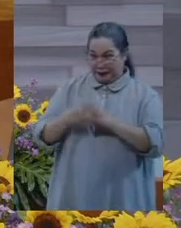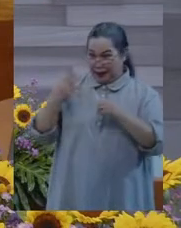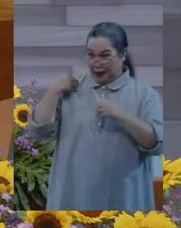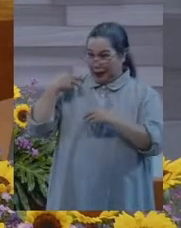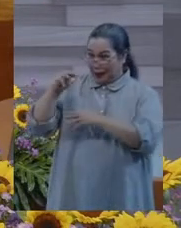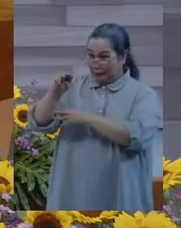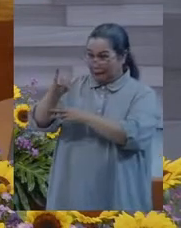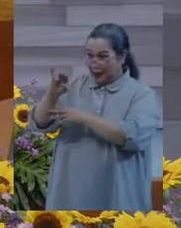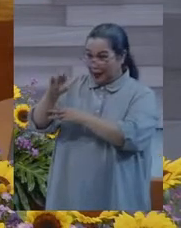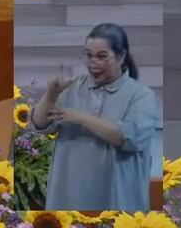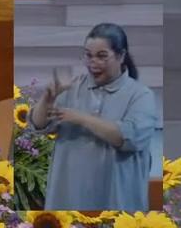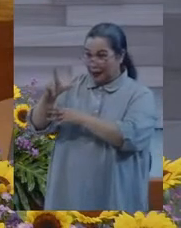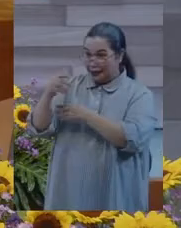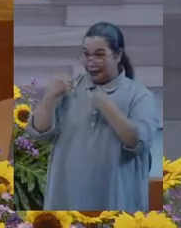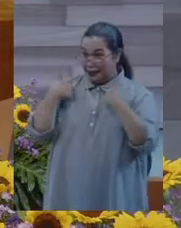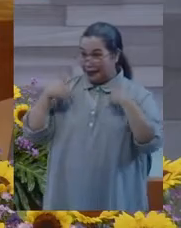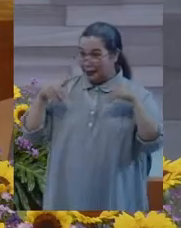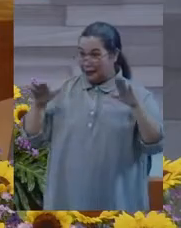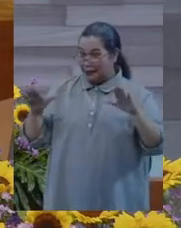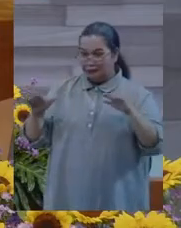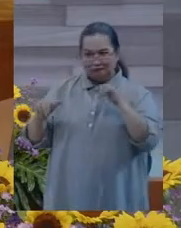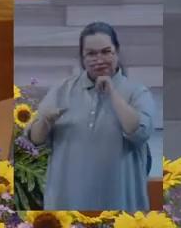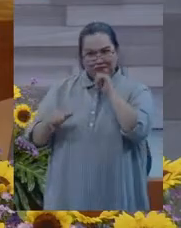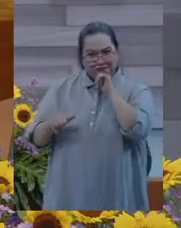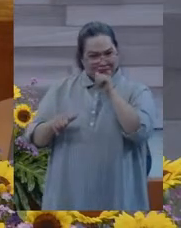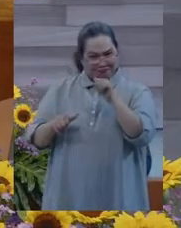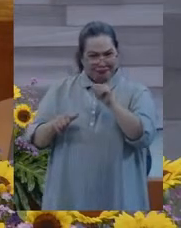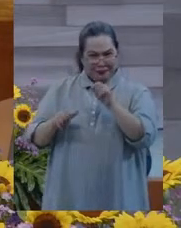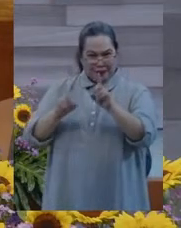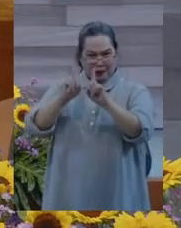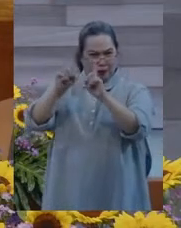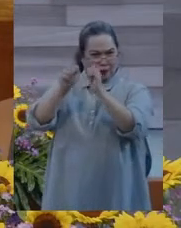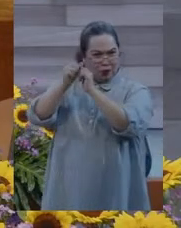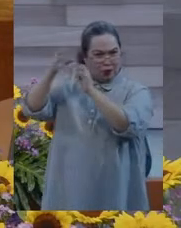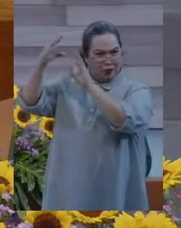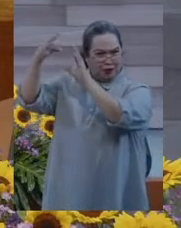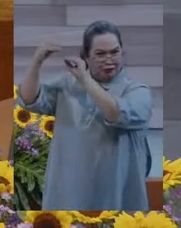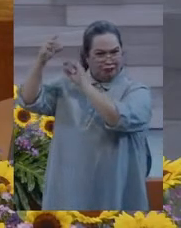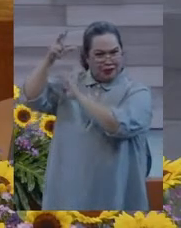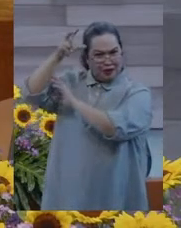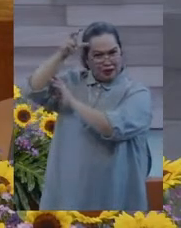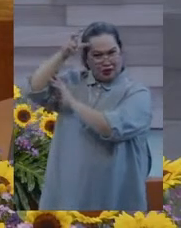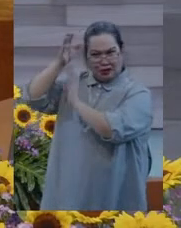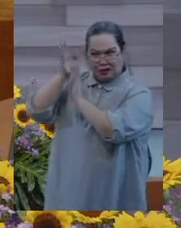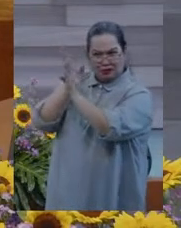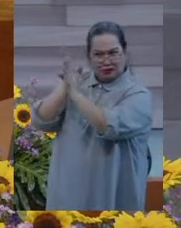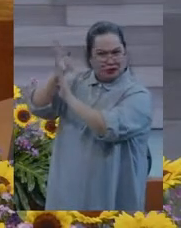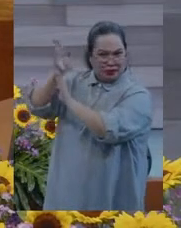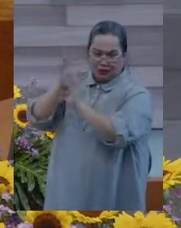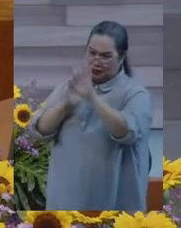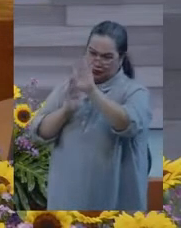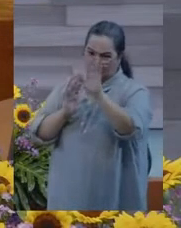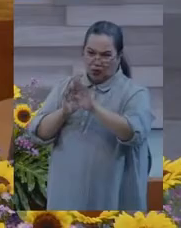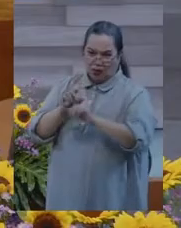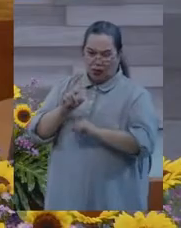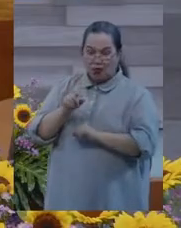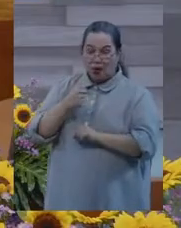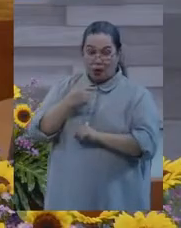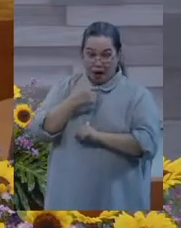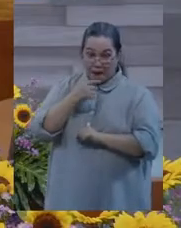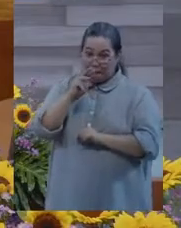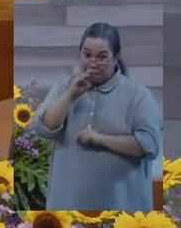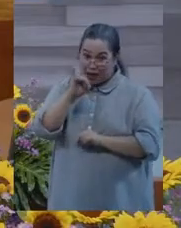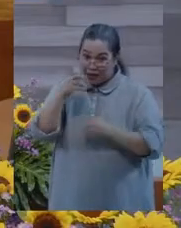na archangel, hindi nang usap ng diretso kay Satanas. Sabi niya, ang Panginoon ang bahala sa